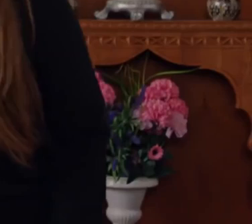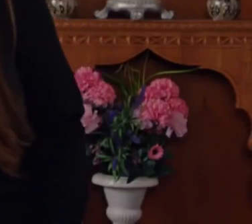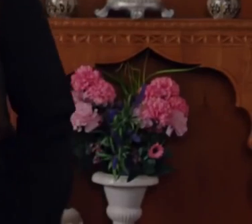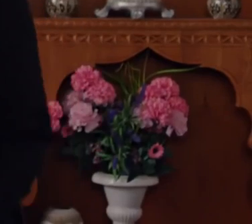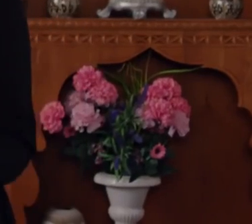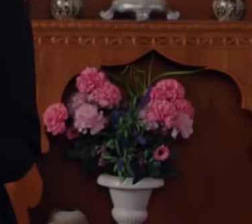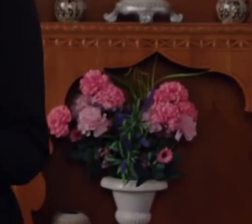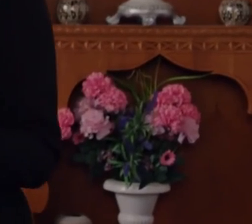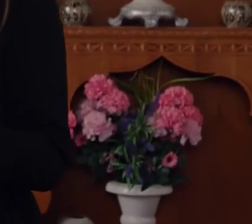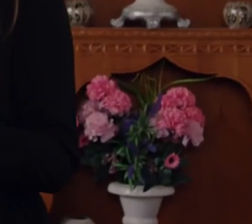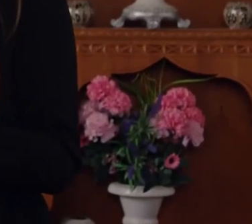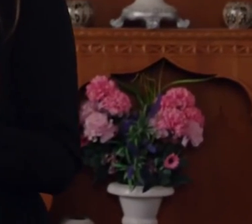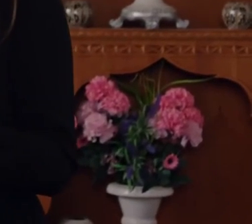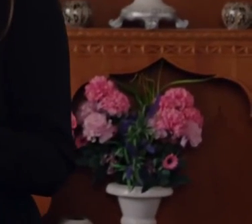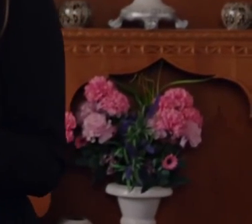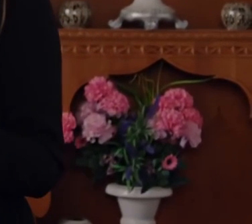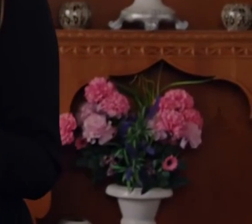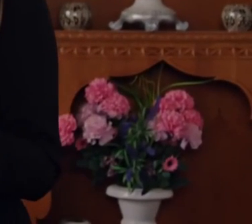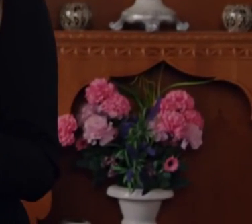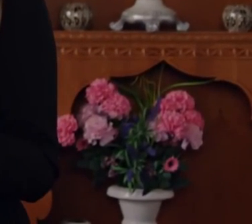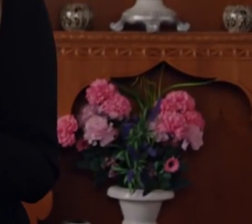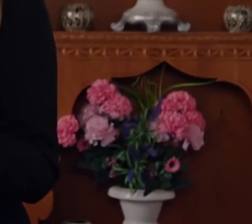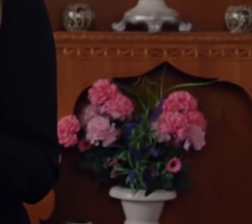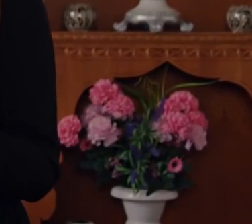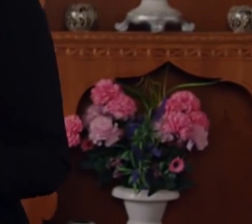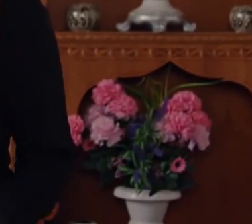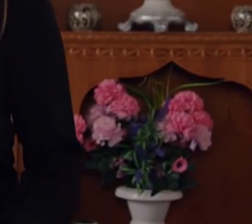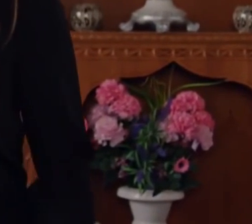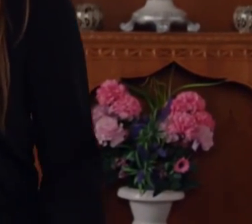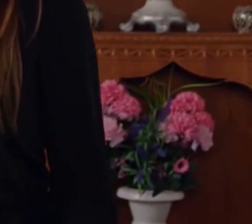Yaşlı gözlerle telefona sarılıp bir arama yapmaya koyuldu.